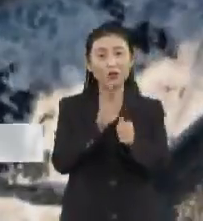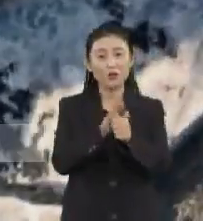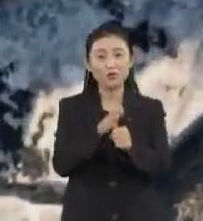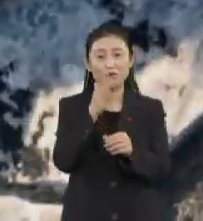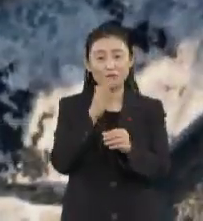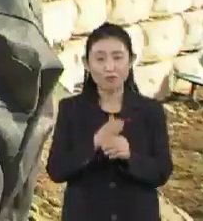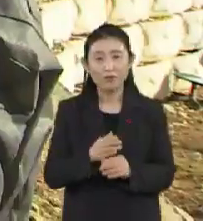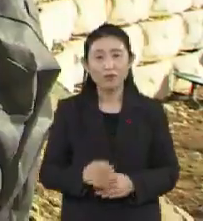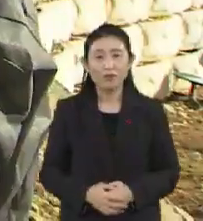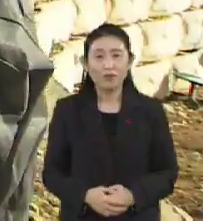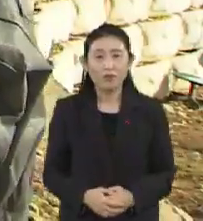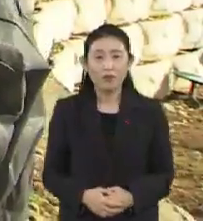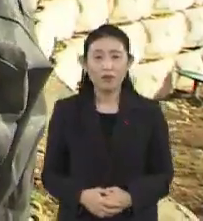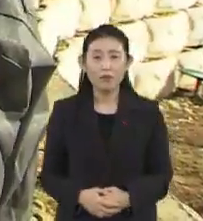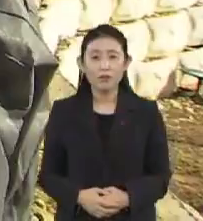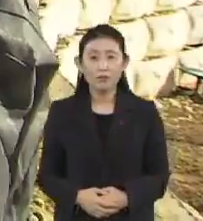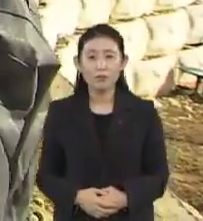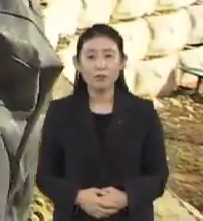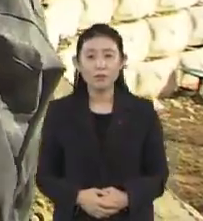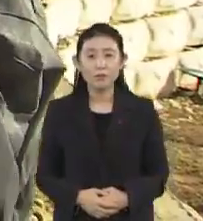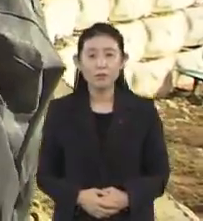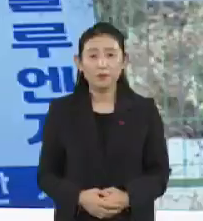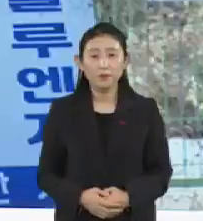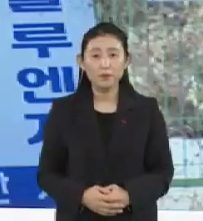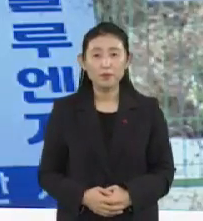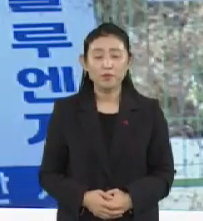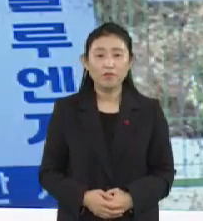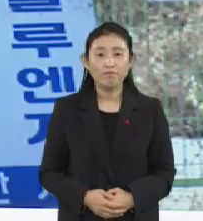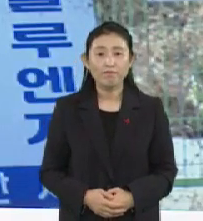있습니다. TJB 강진원입니다.